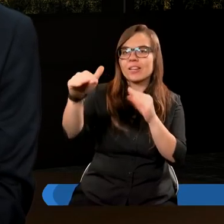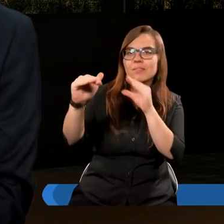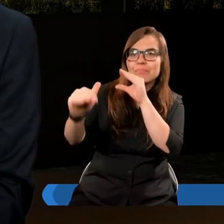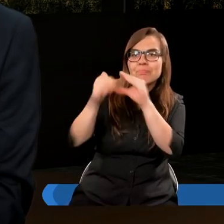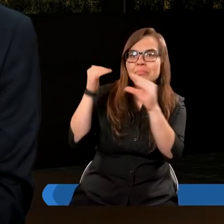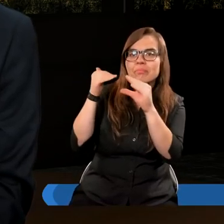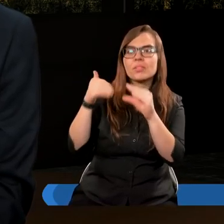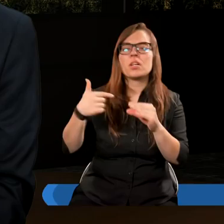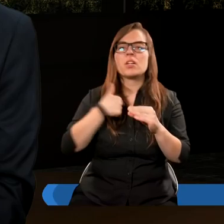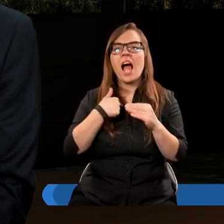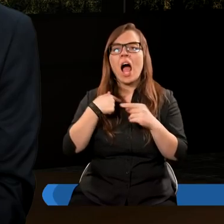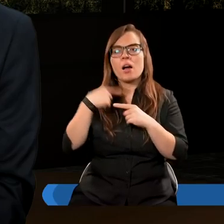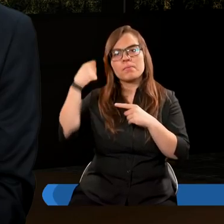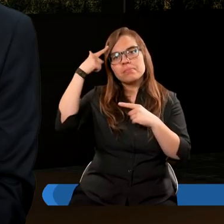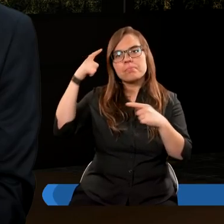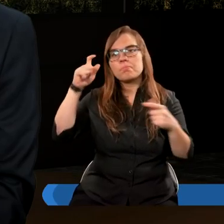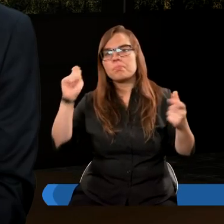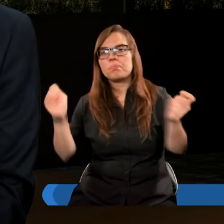zmieniłem zdanie.